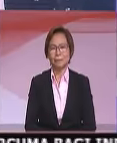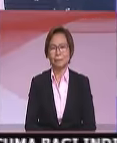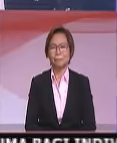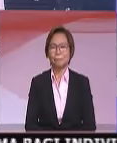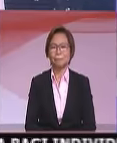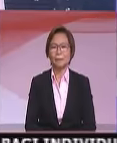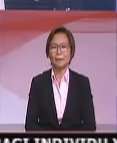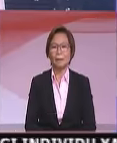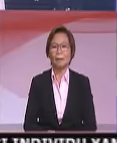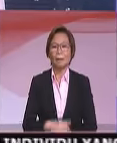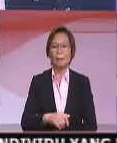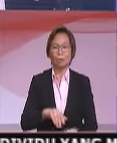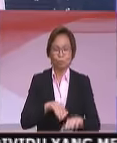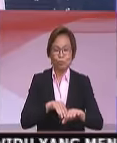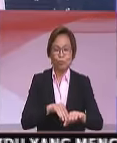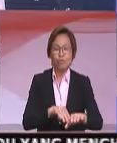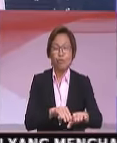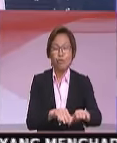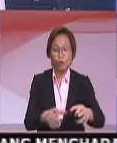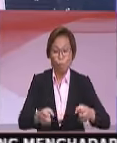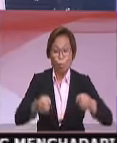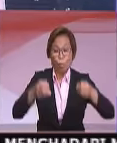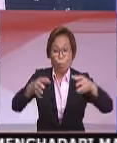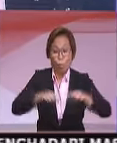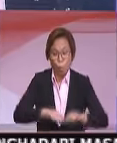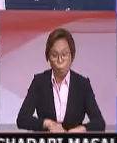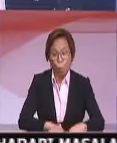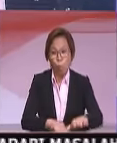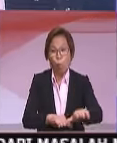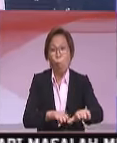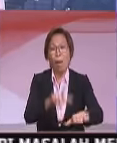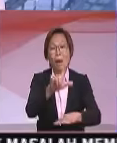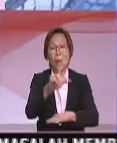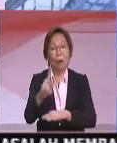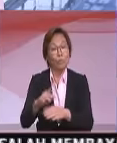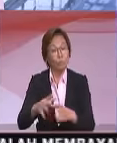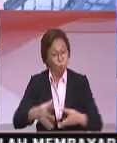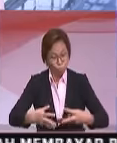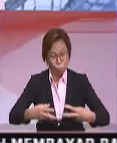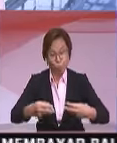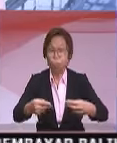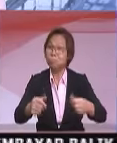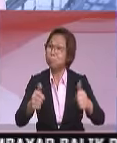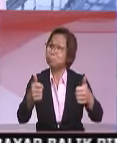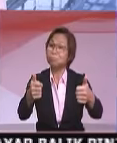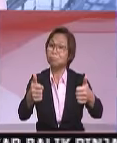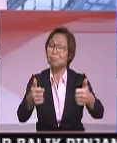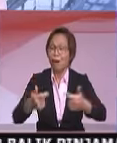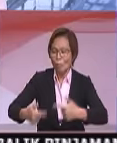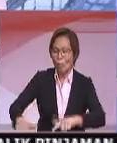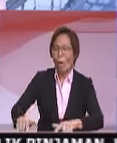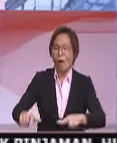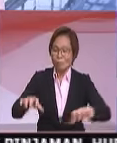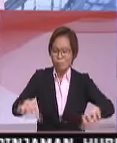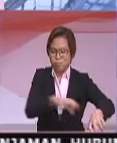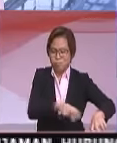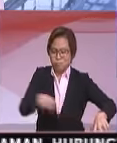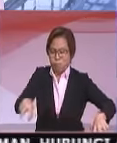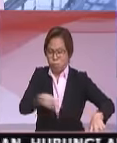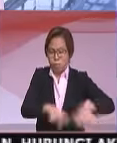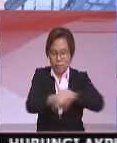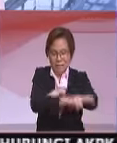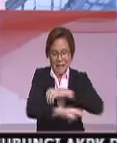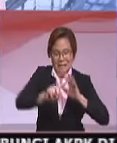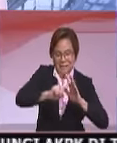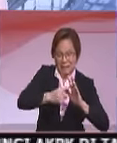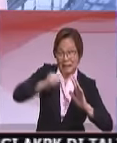Sementara itu, aliran trafik di beberapa lebuh raya utama di Lembah Kelang lancar pada hari terakhir menjelang kebenaran rentas daerah dan negeri yang